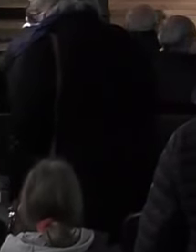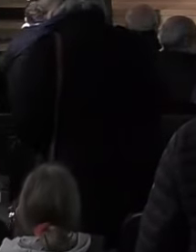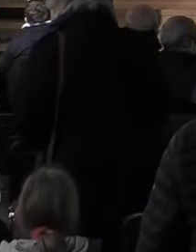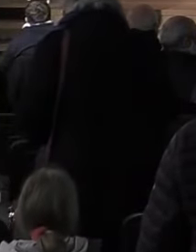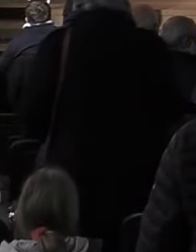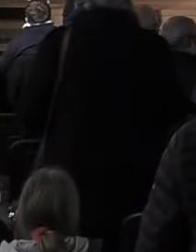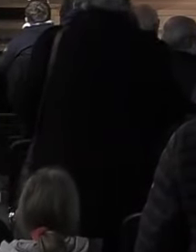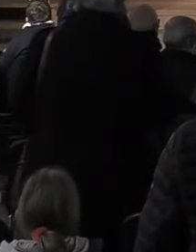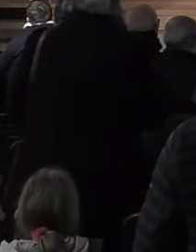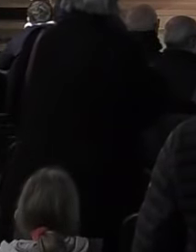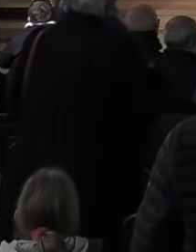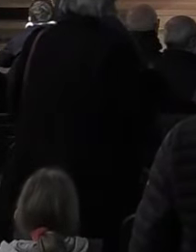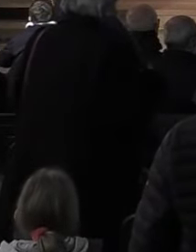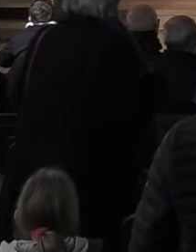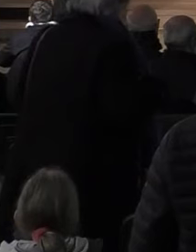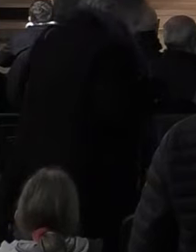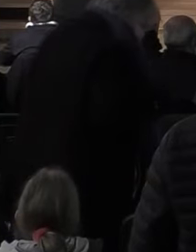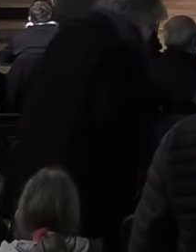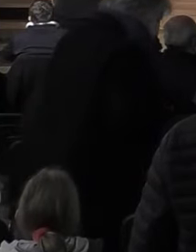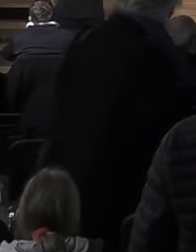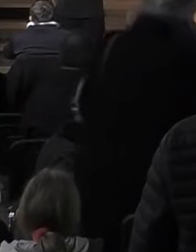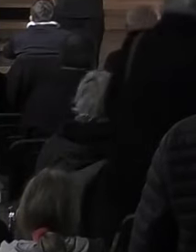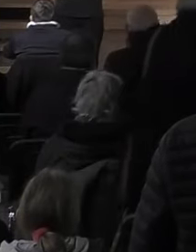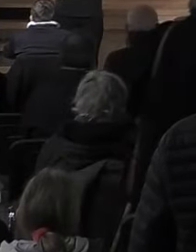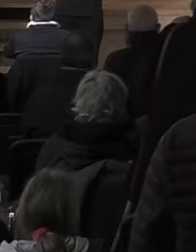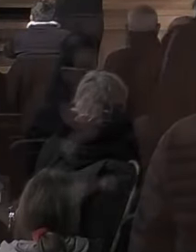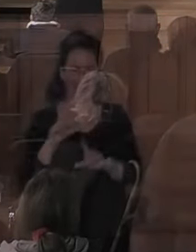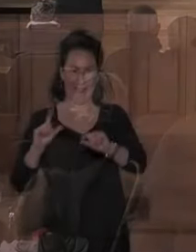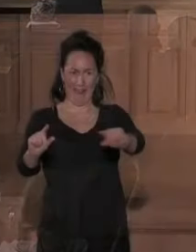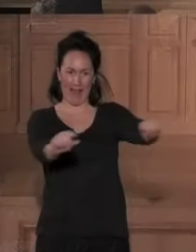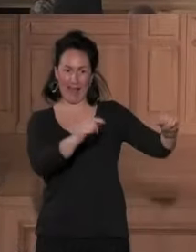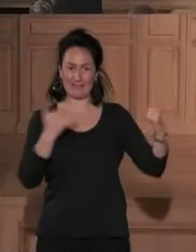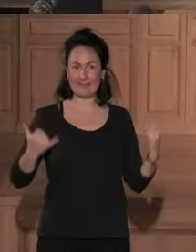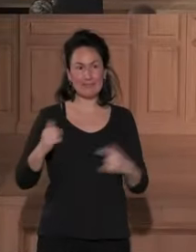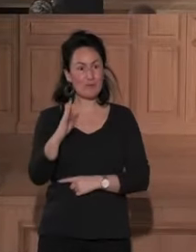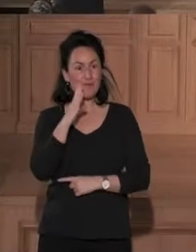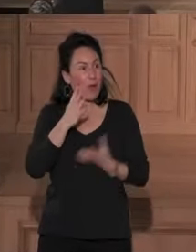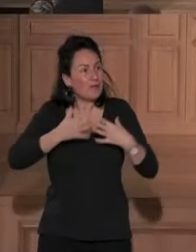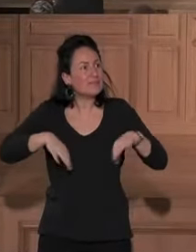accueillir pour cette conférence dans la salle Étienne Pernet.